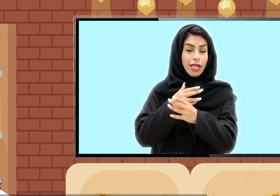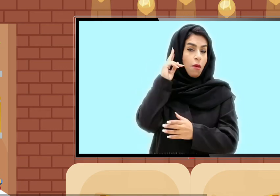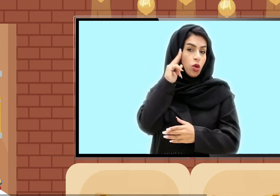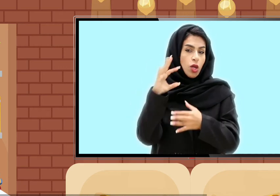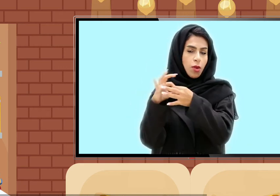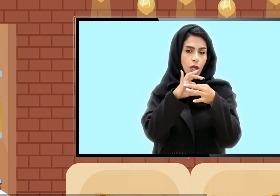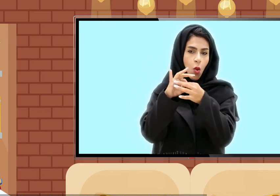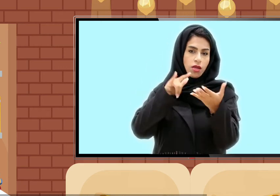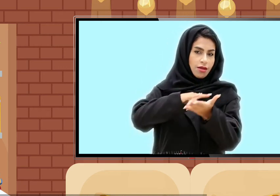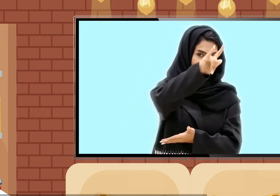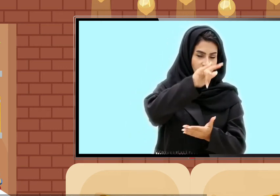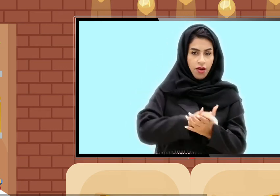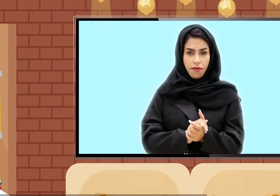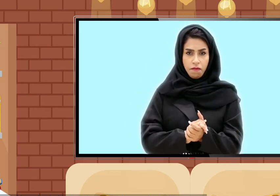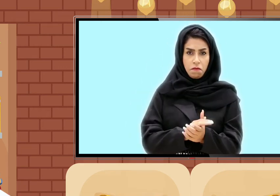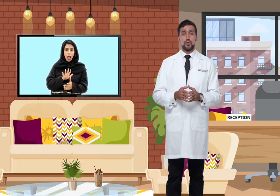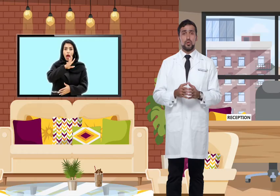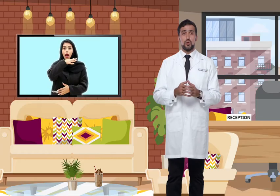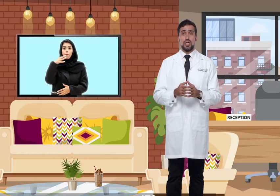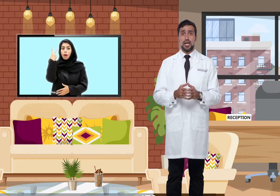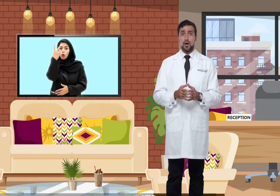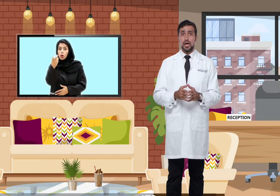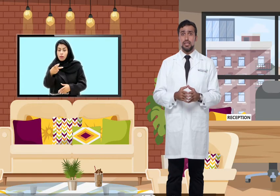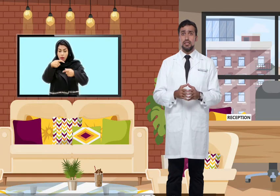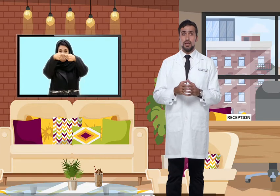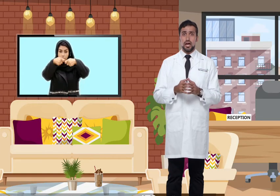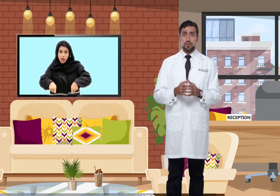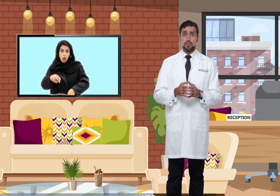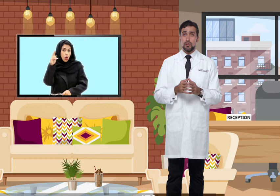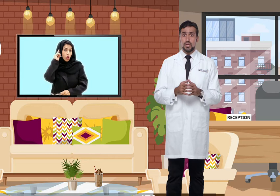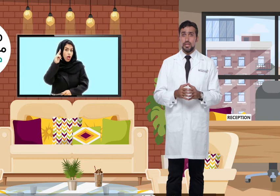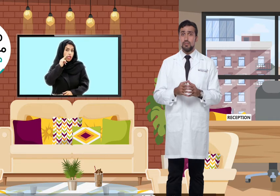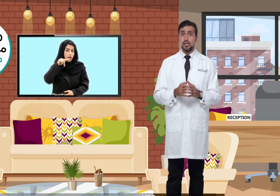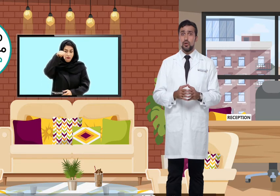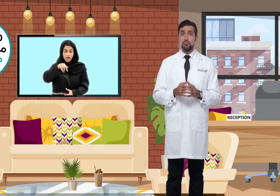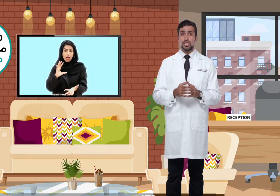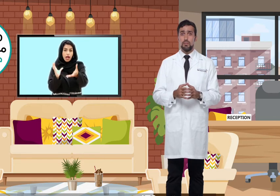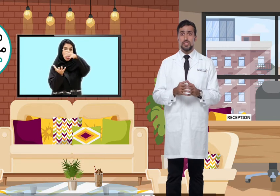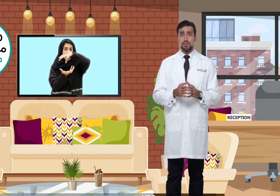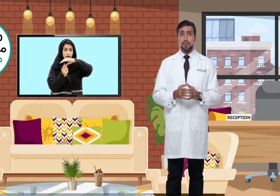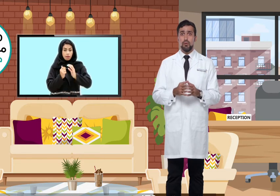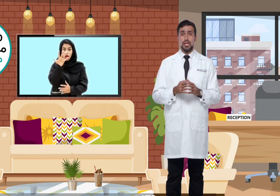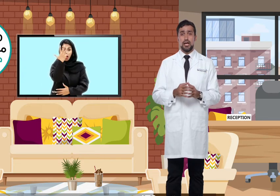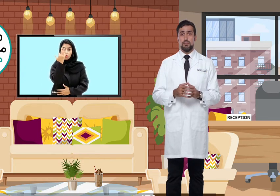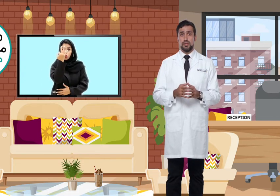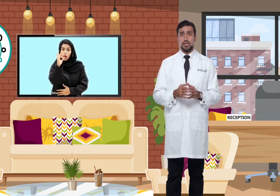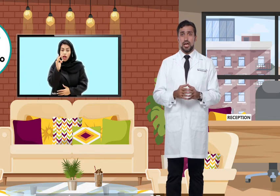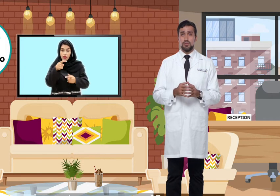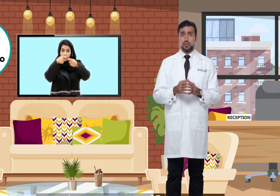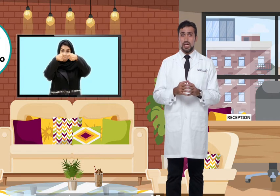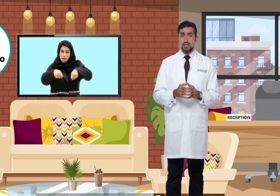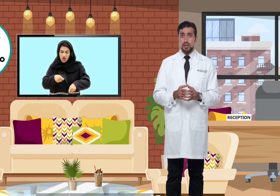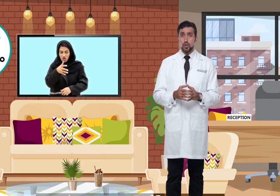للمصابين بالصمر بالتواصل لما يسافرون هناك حوالي 470 مليون مصاب بالصمر حول العالم